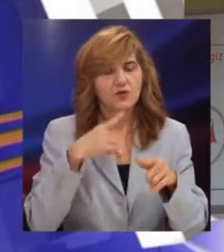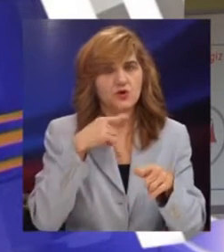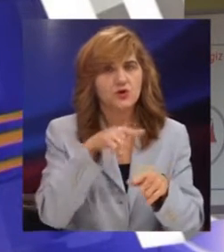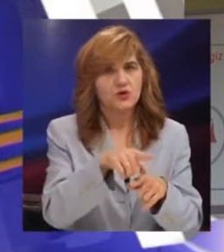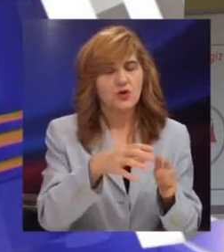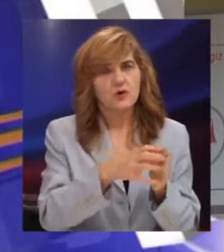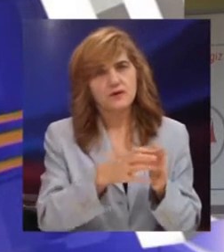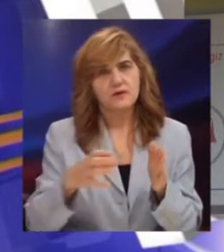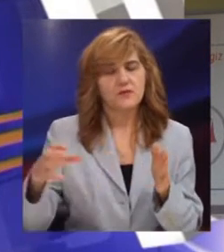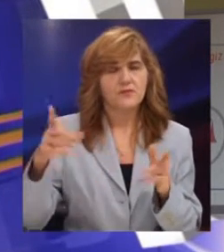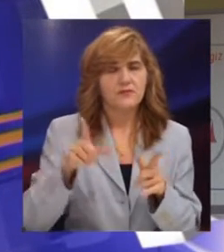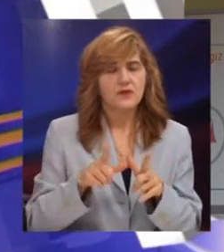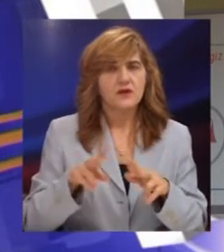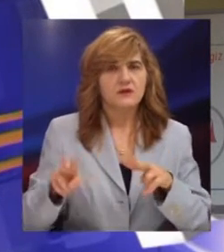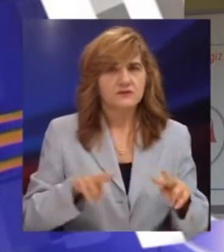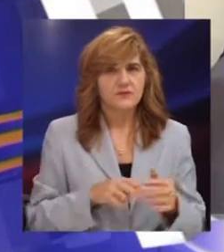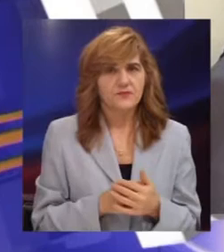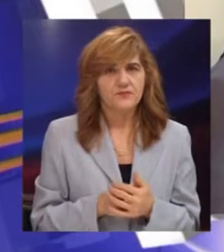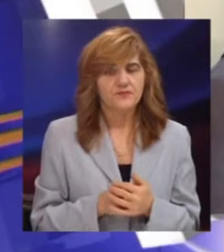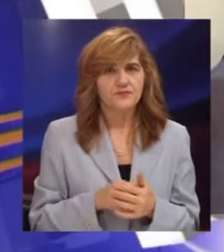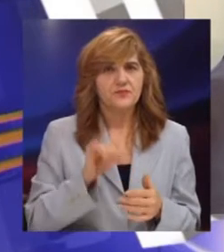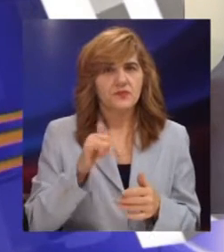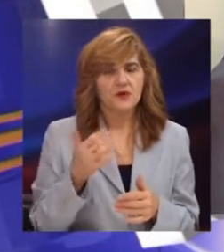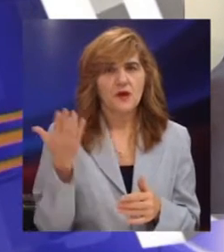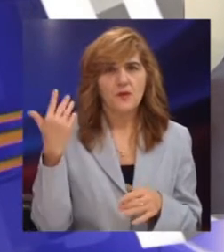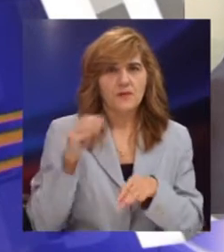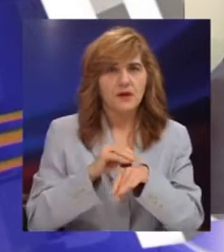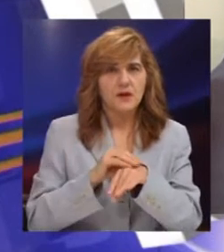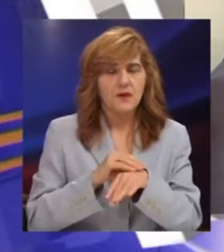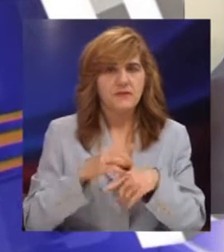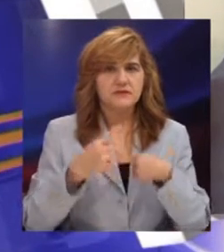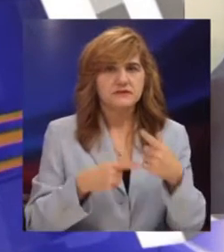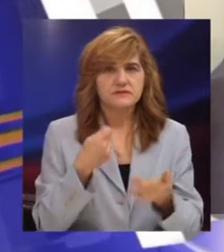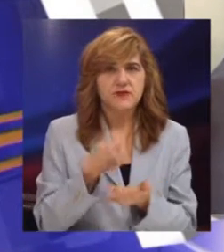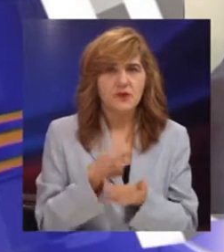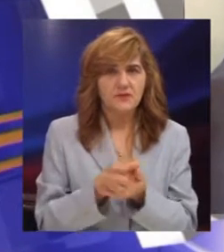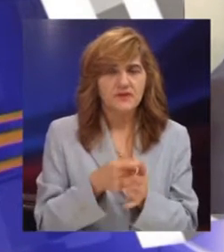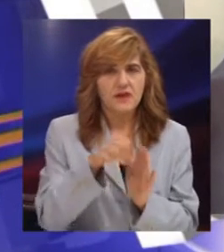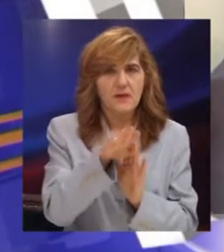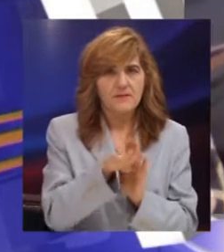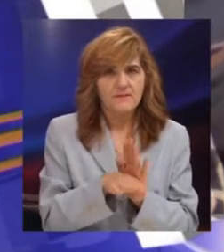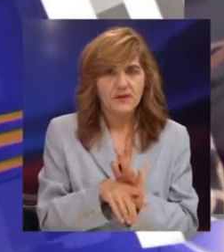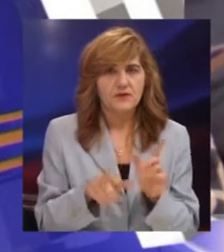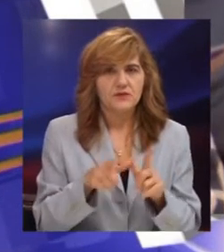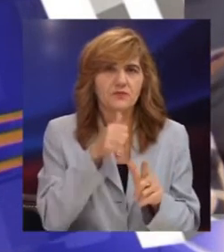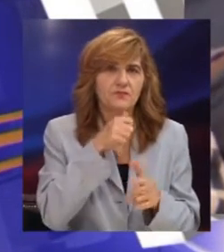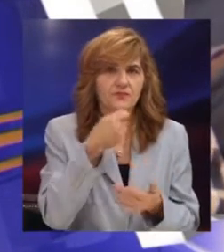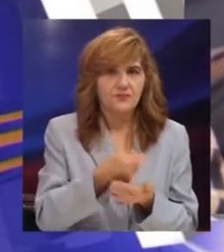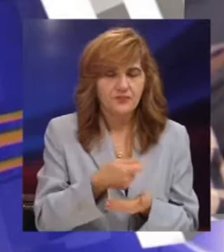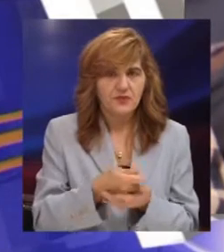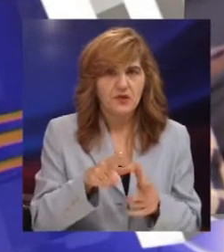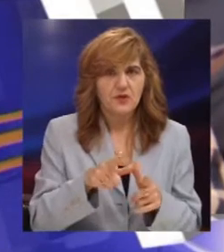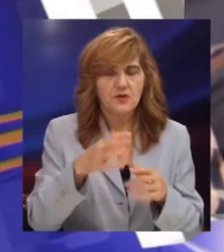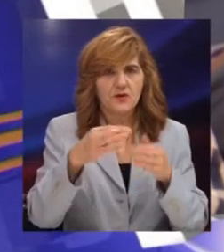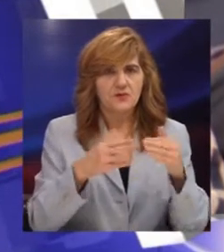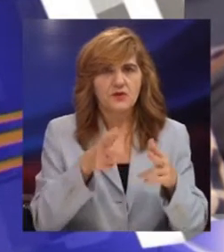usledilo proširenje nadležnosti izvršitelja. Iako je već prethodnog meseca izmenjena tarifa čime su smanjene naknade za rad izvršitelja za